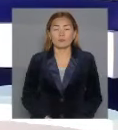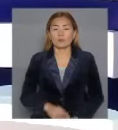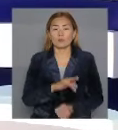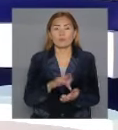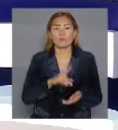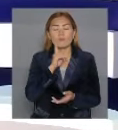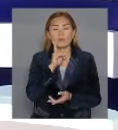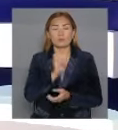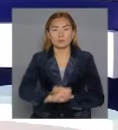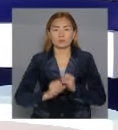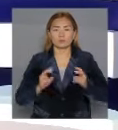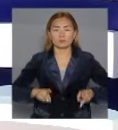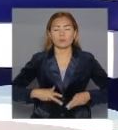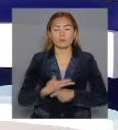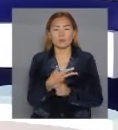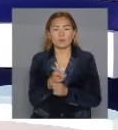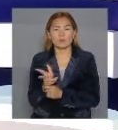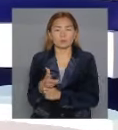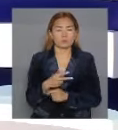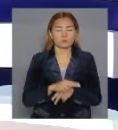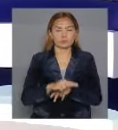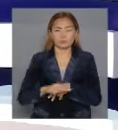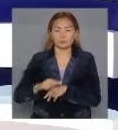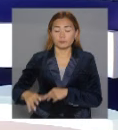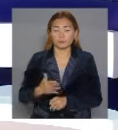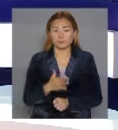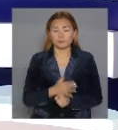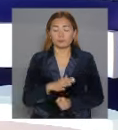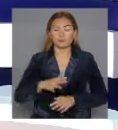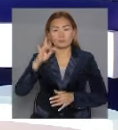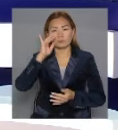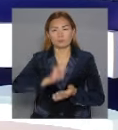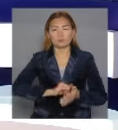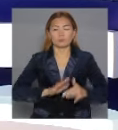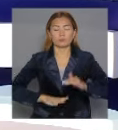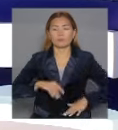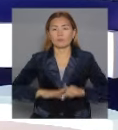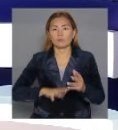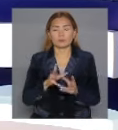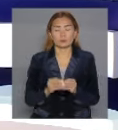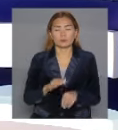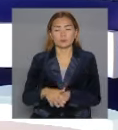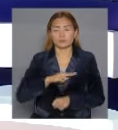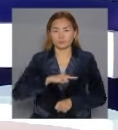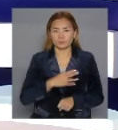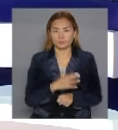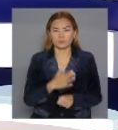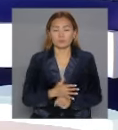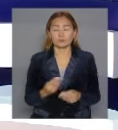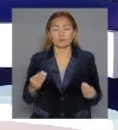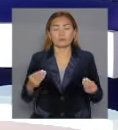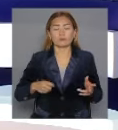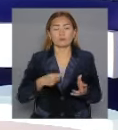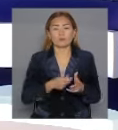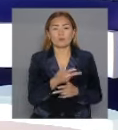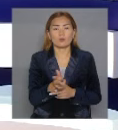Атыраулық жастарға арналған мобилографиядан шеберлік сабақтар өтті. Бұл сабақ теориялық және практика жүзінде іске асты. Белгілі